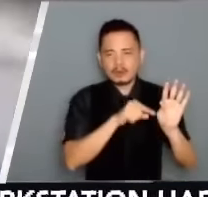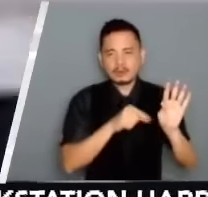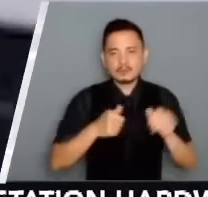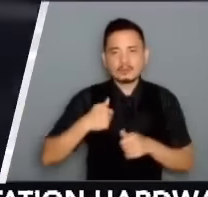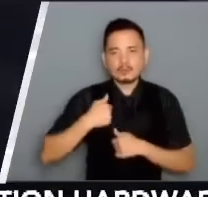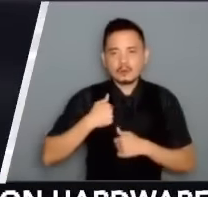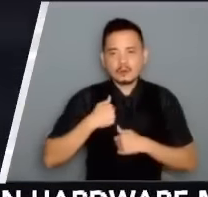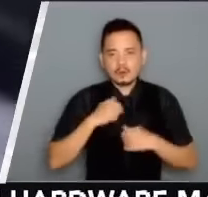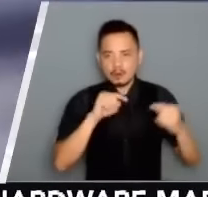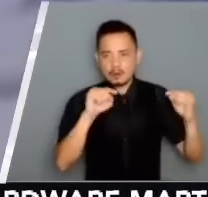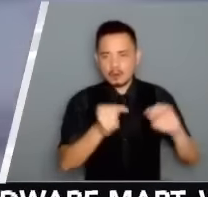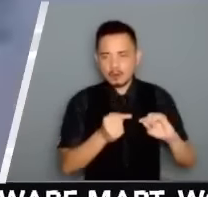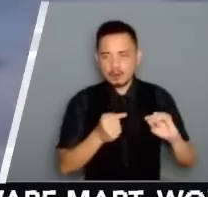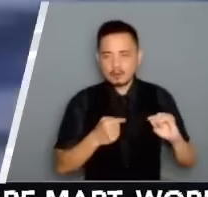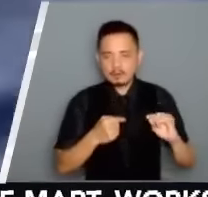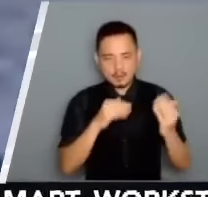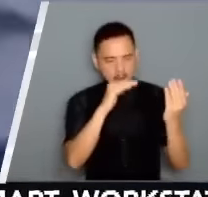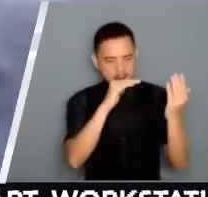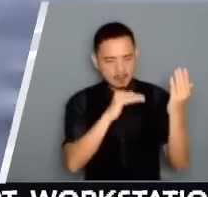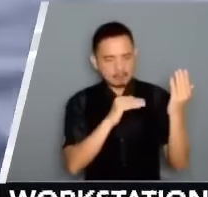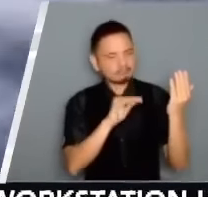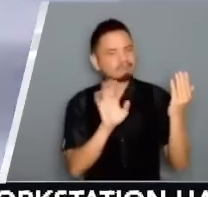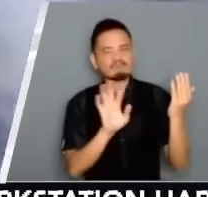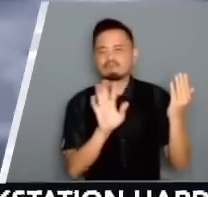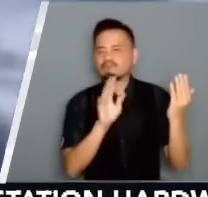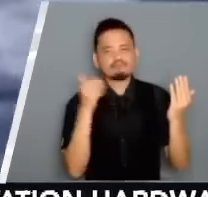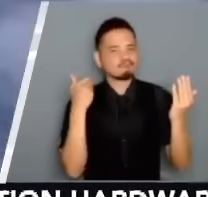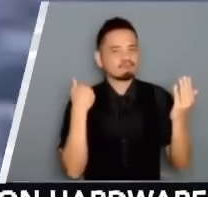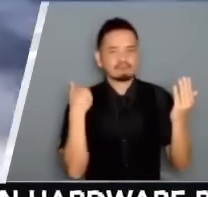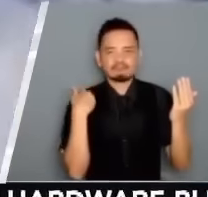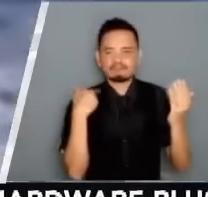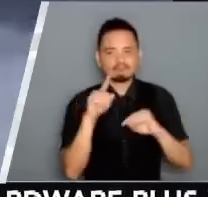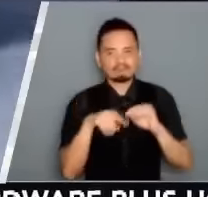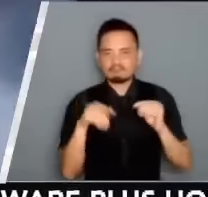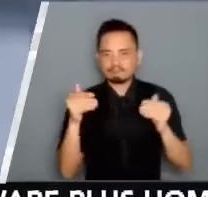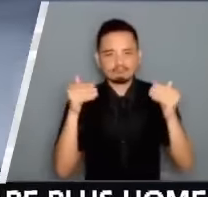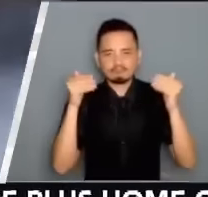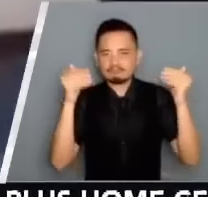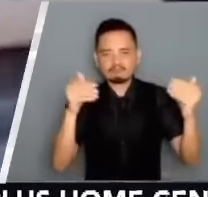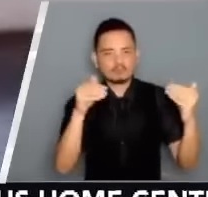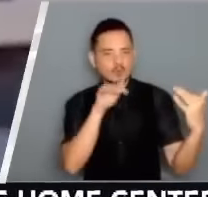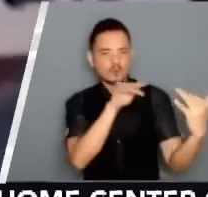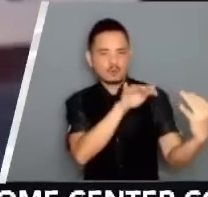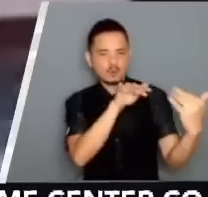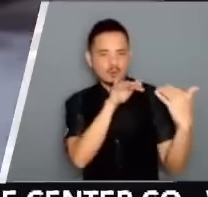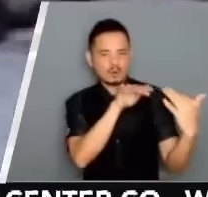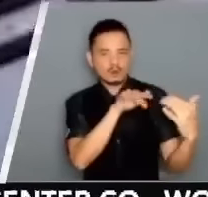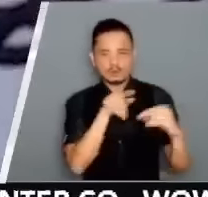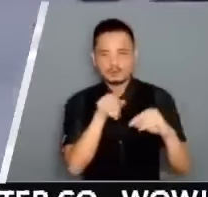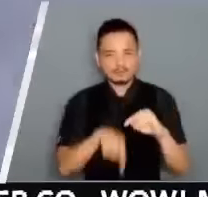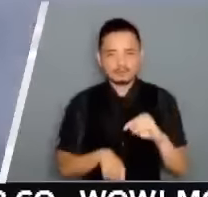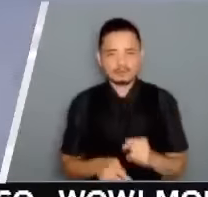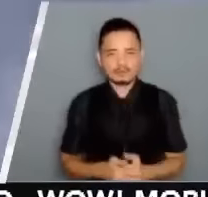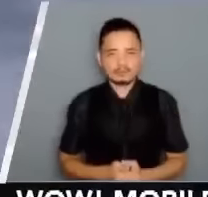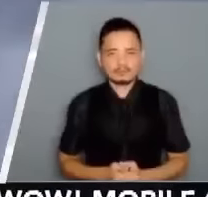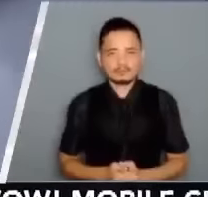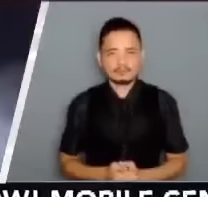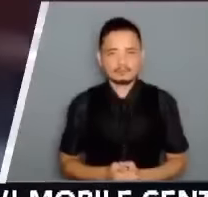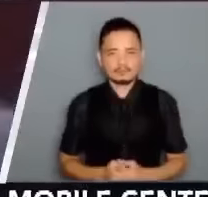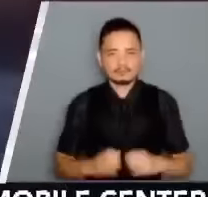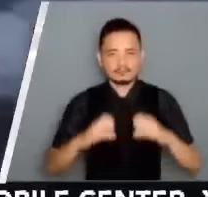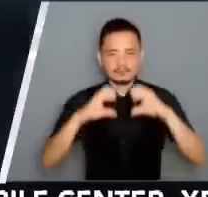ay hindi pa mako-consider na act of war. Joseph Morong, Chino Gaston, nagbabalita para sa